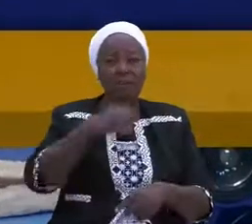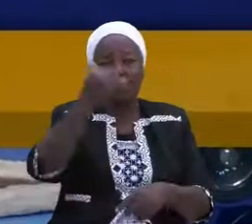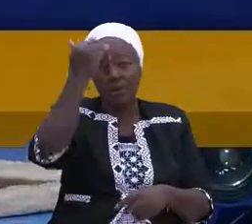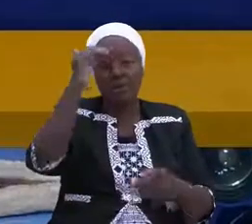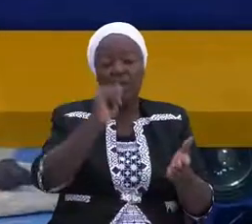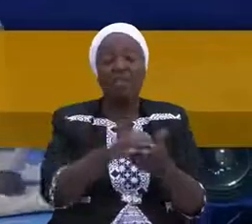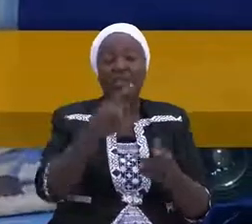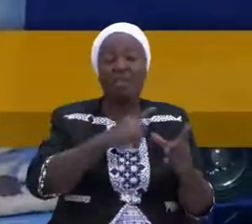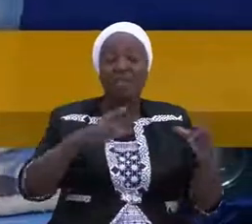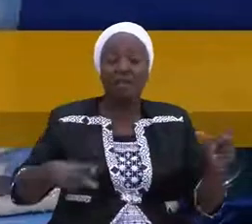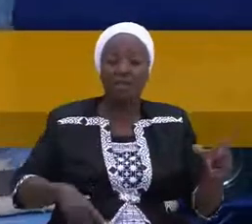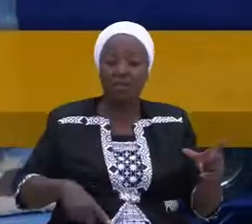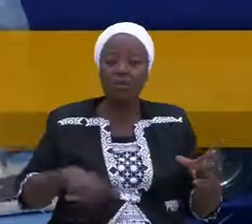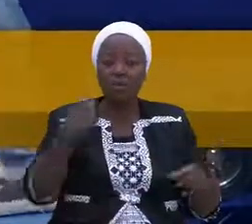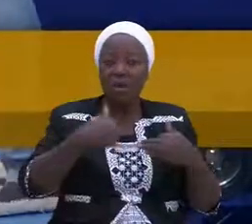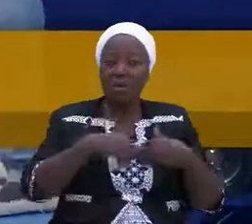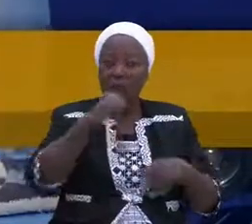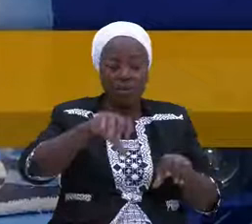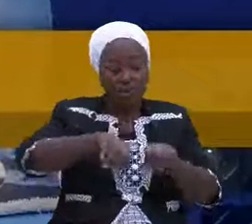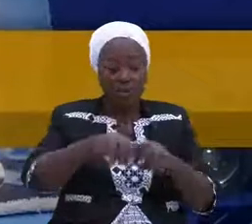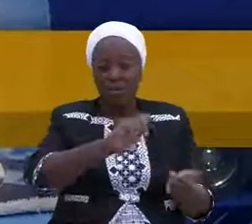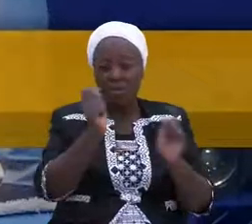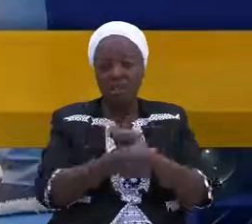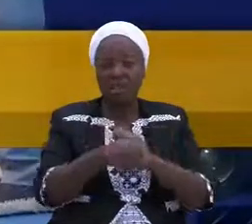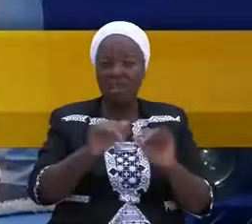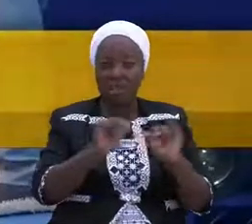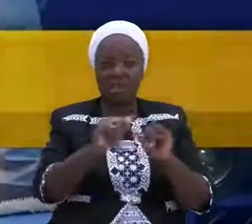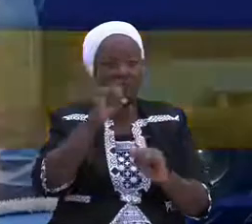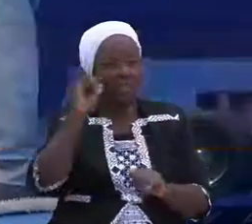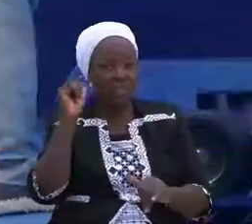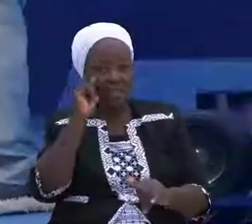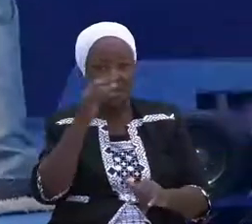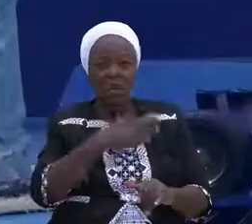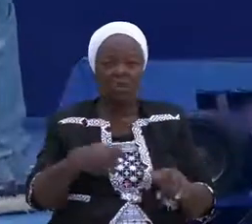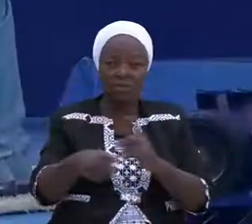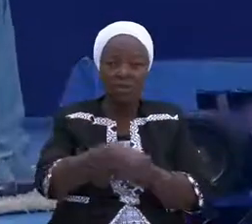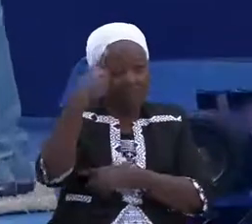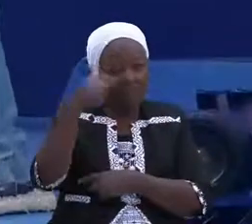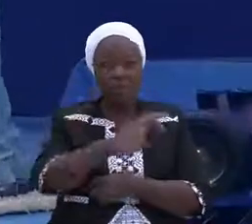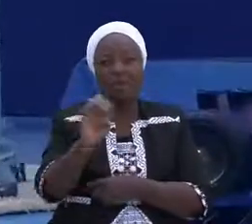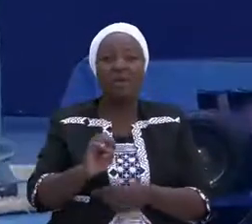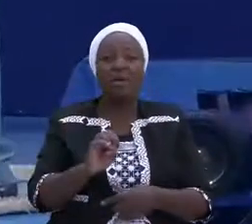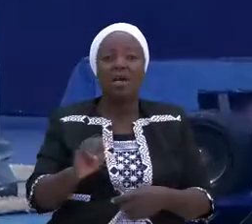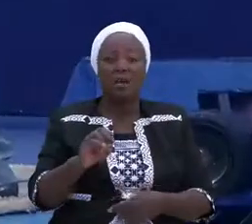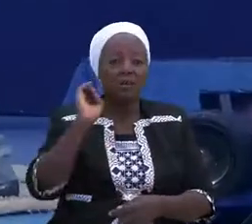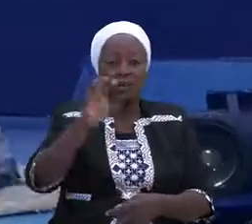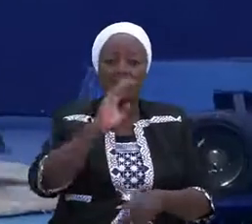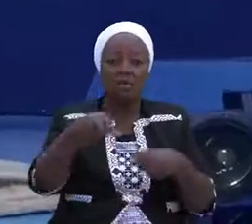nous savons que le Seigneur qui n'a pas changé est le même hier, aujourd'hui et éternellement.